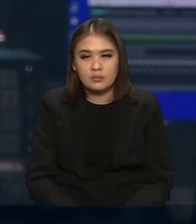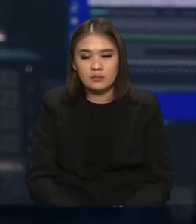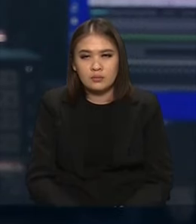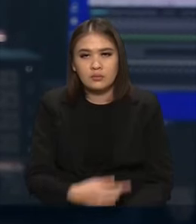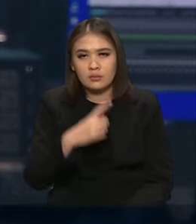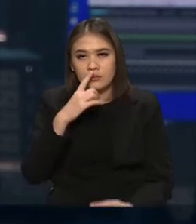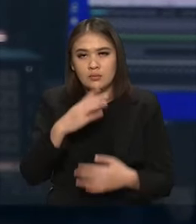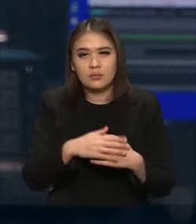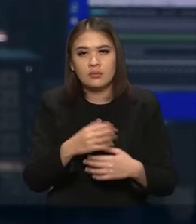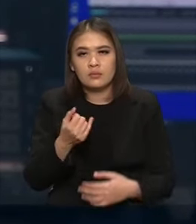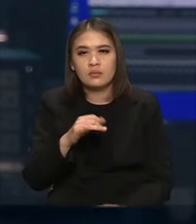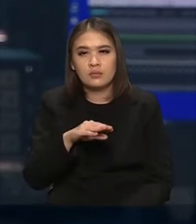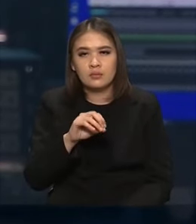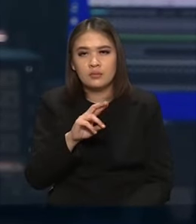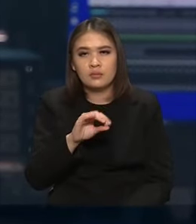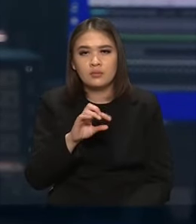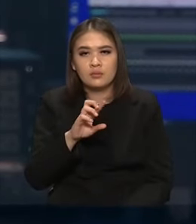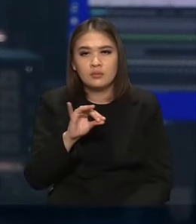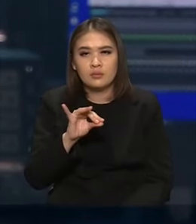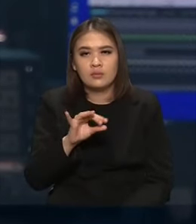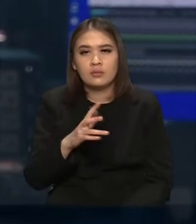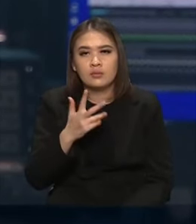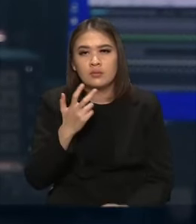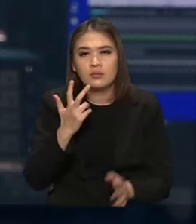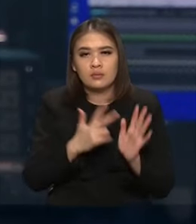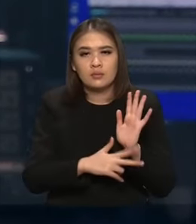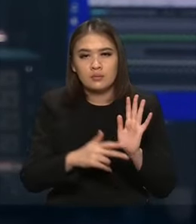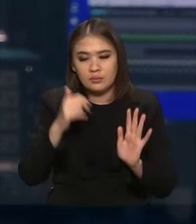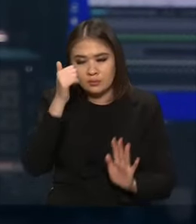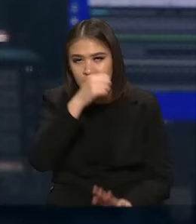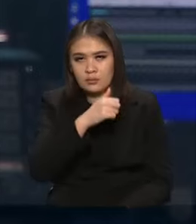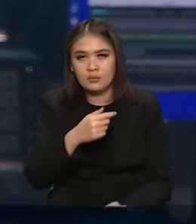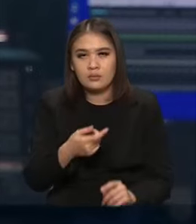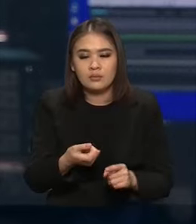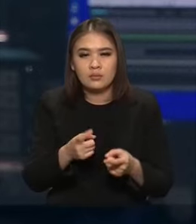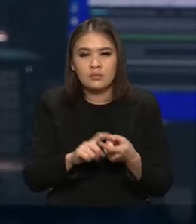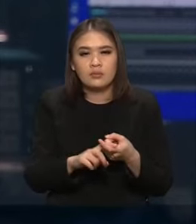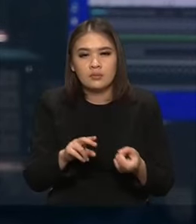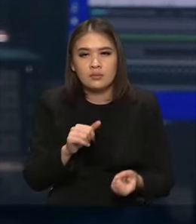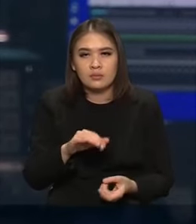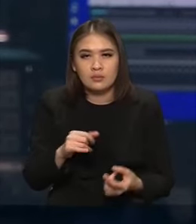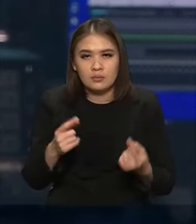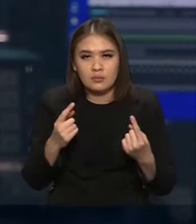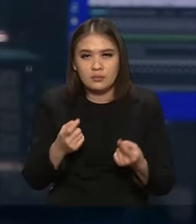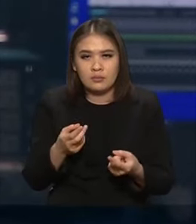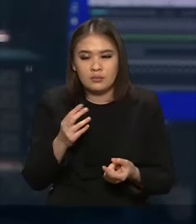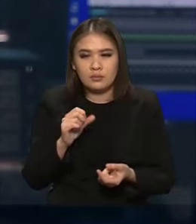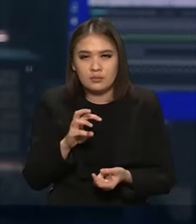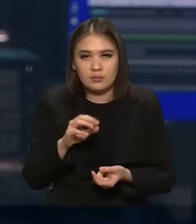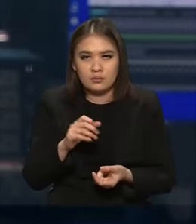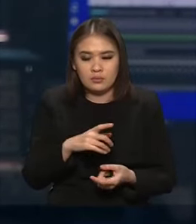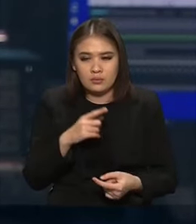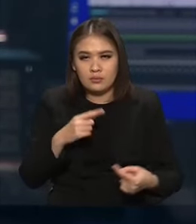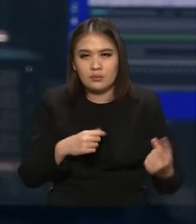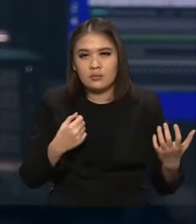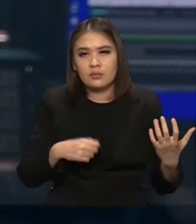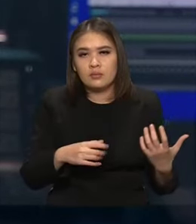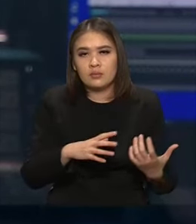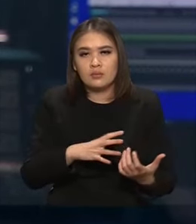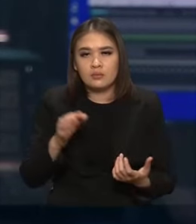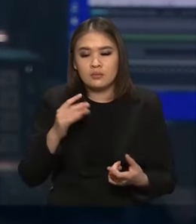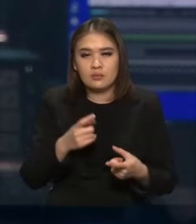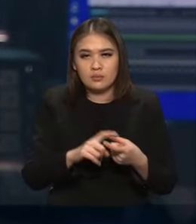Биыл Айтеке бидің туғанына 380 жыл. Атаулы датаға орай Сыр өңірінде республикалық командалық айтыс өтті. Әділ сөздің